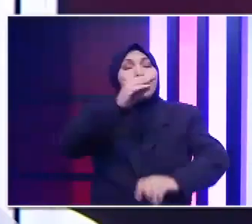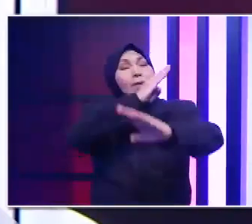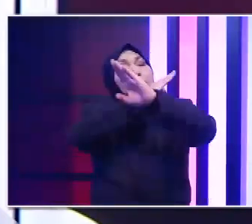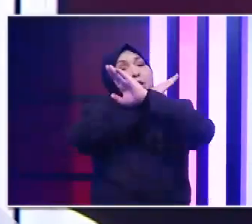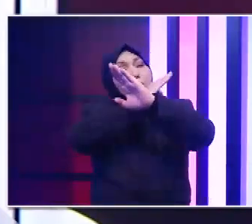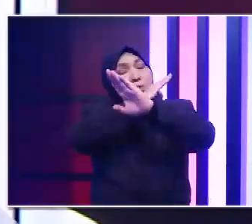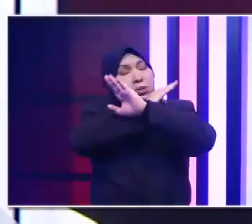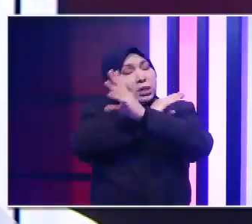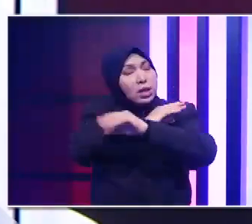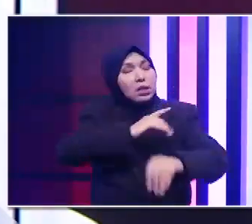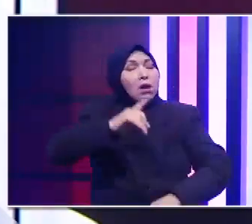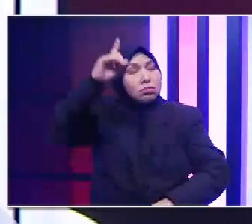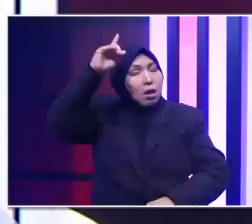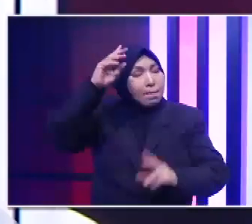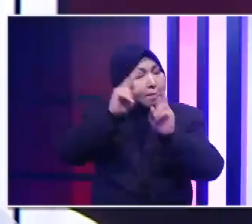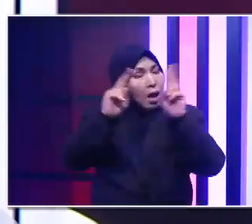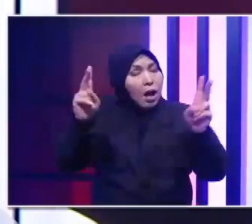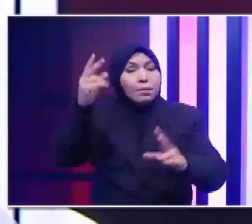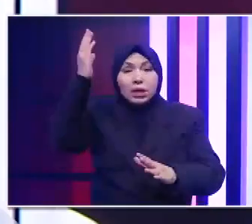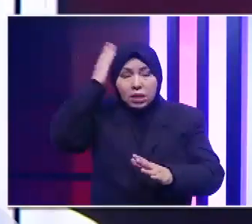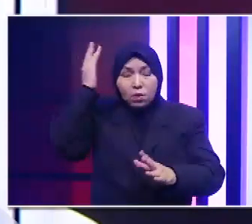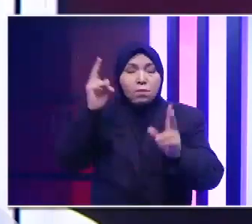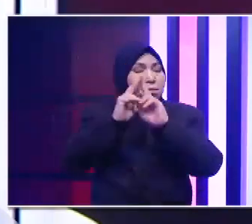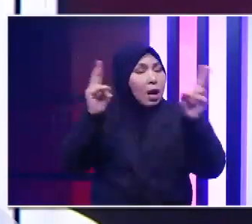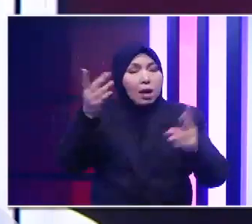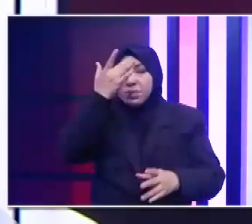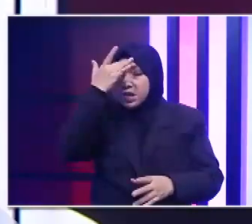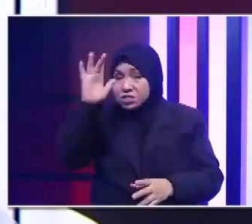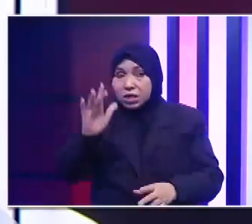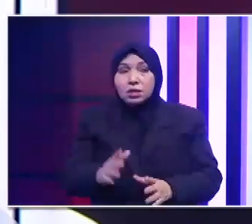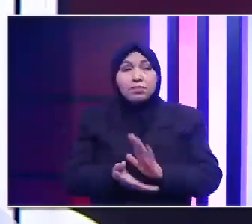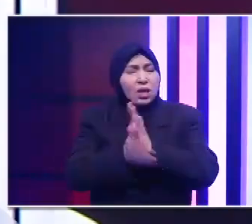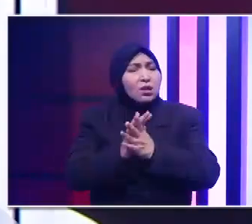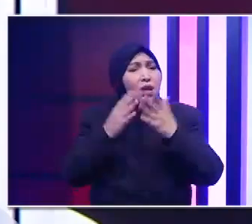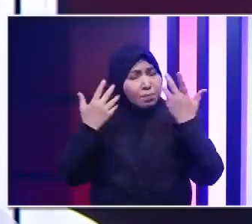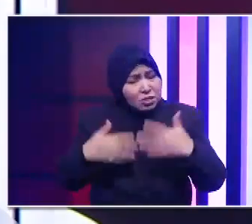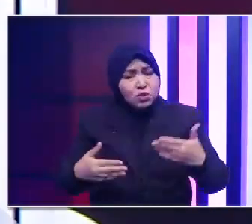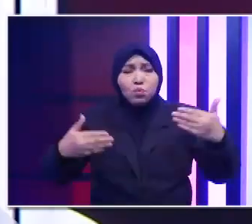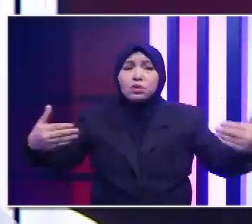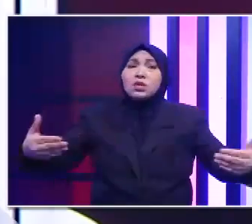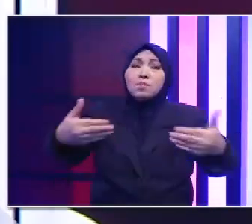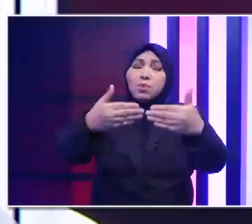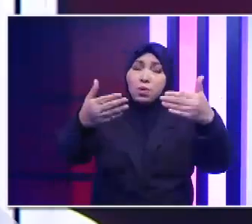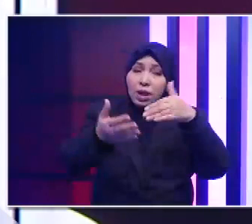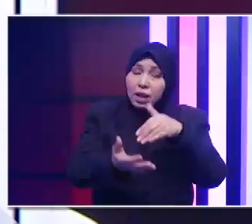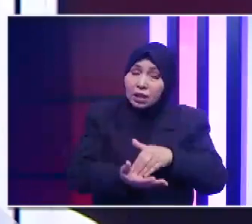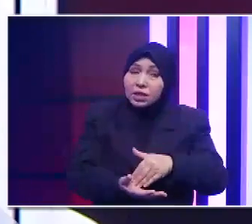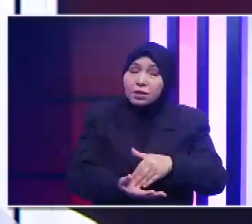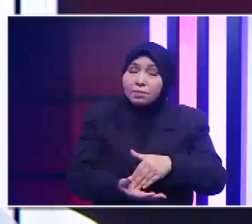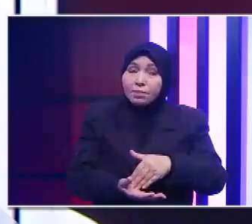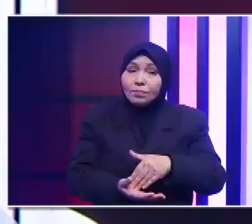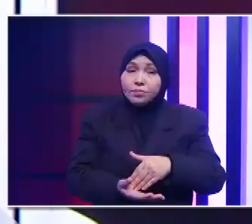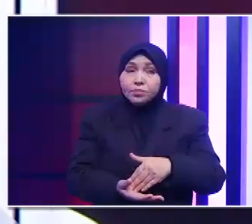hanimun Hakim Allah Maha Mengetahui Maha bijaksana Oh ya jadi kemudian diteruskan website Wanna